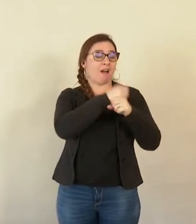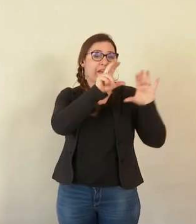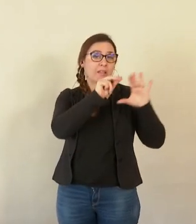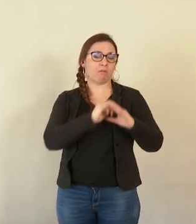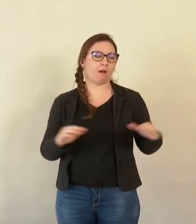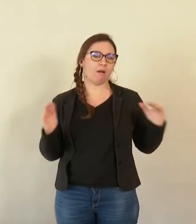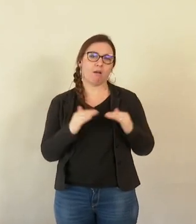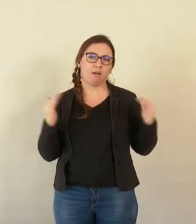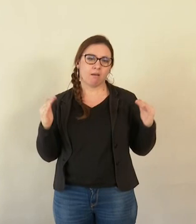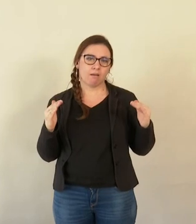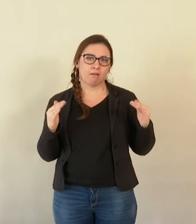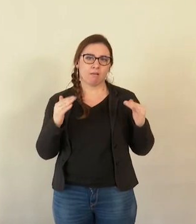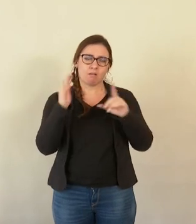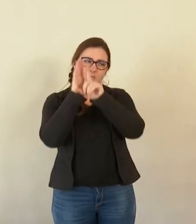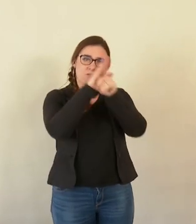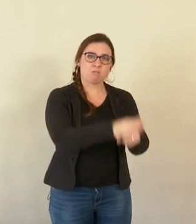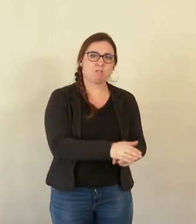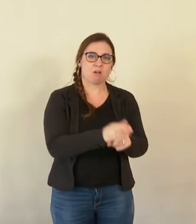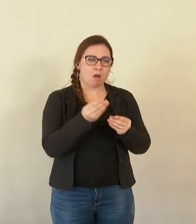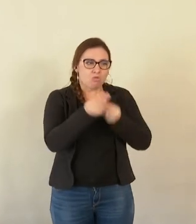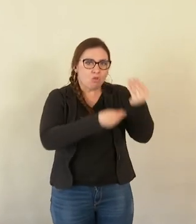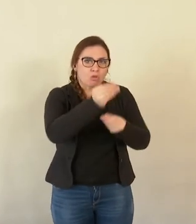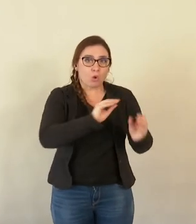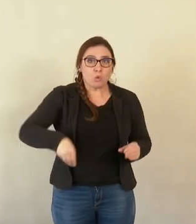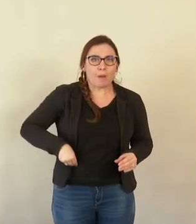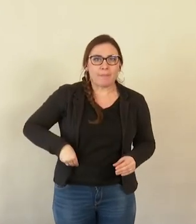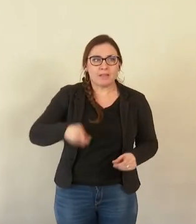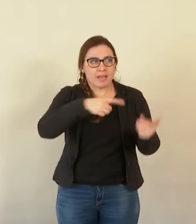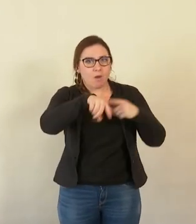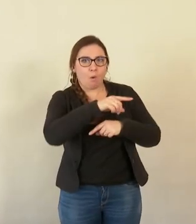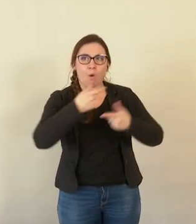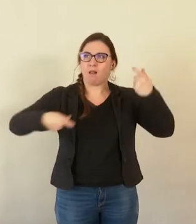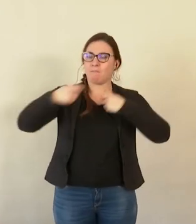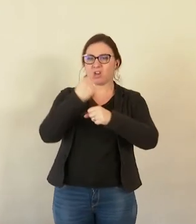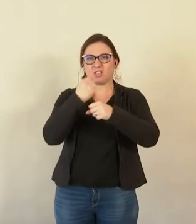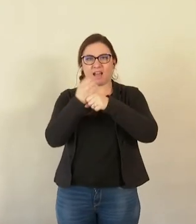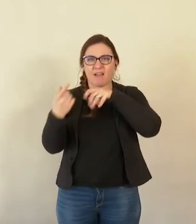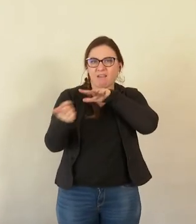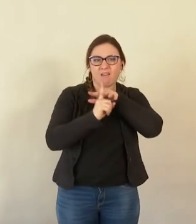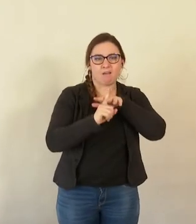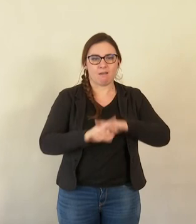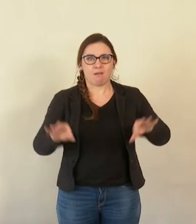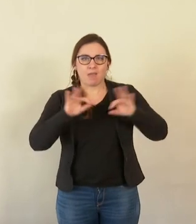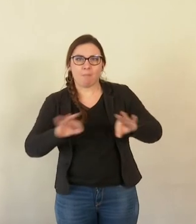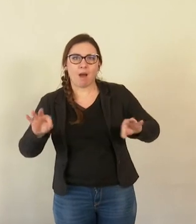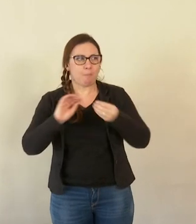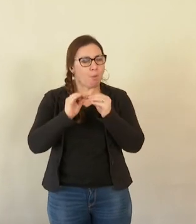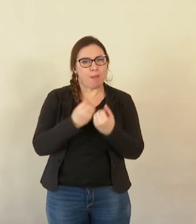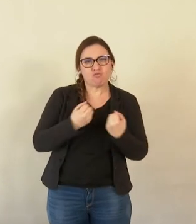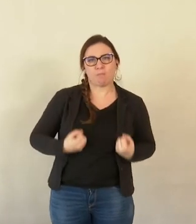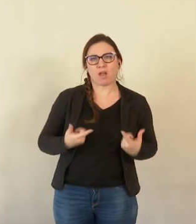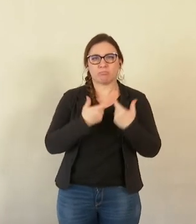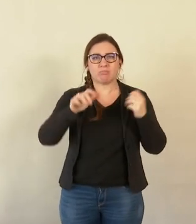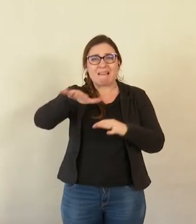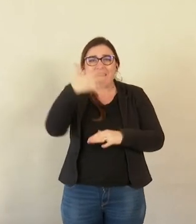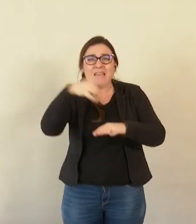il discrimine en culpabilisant ceux qui ne sont pas insérés dans le marché du travail et en les astraignant à 15 heures de